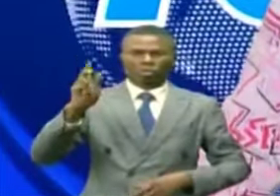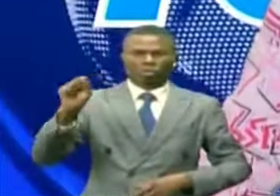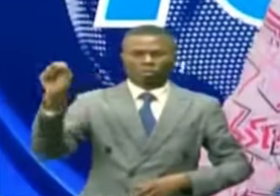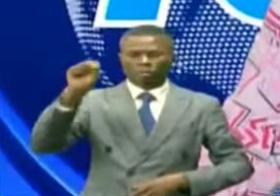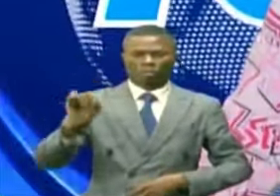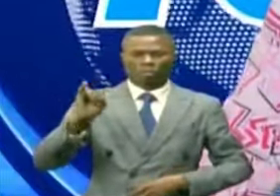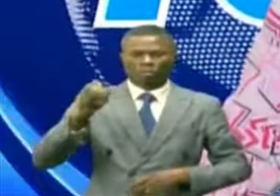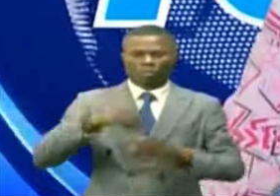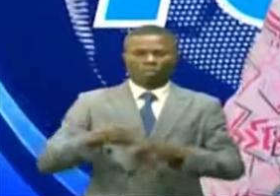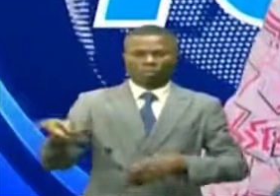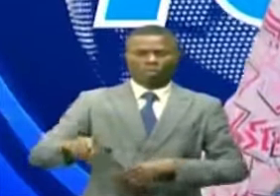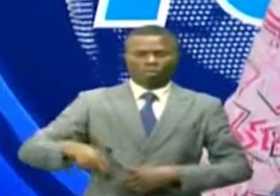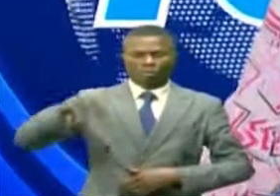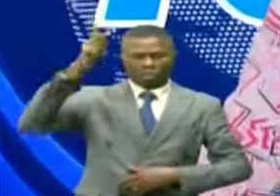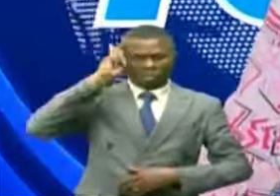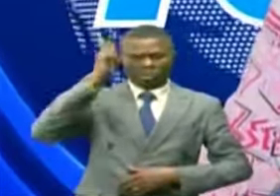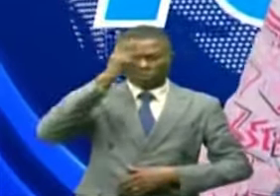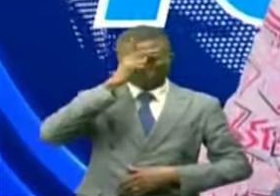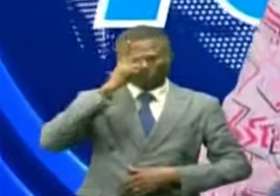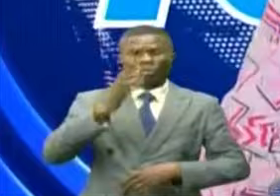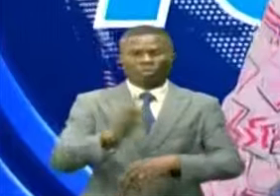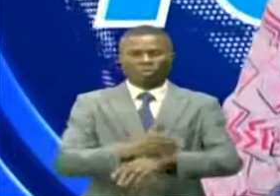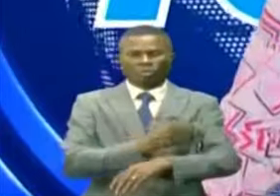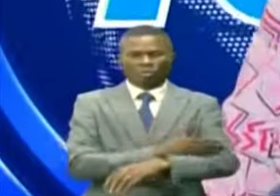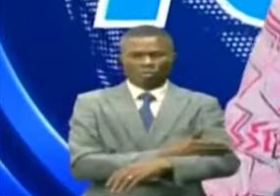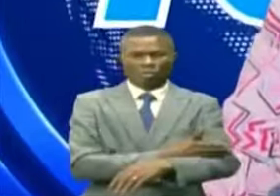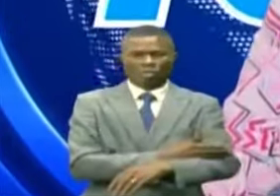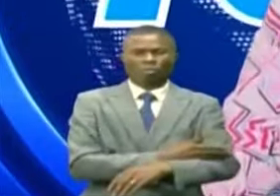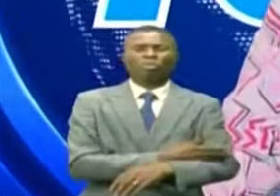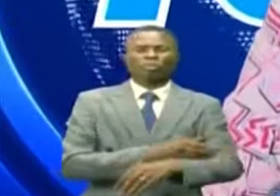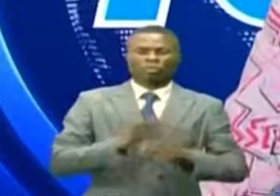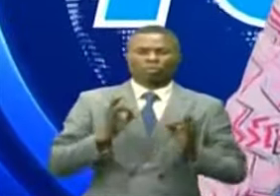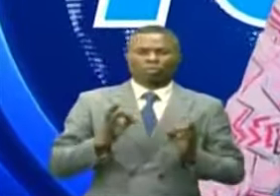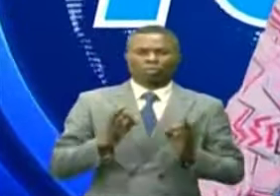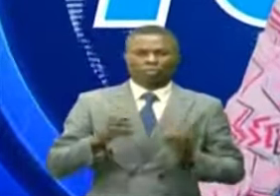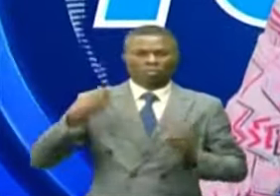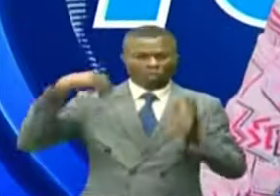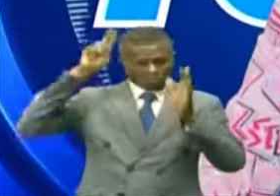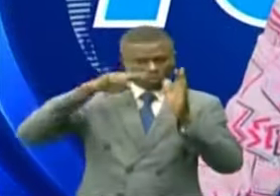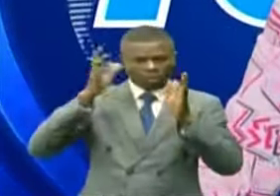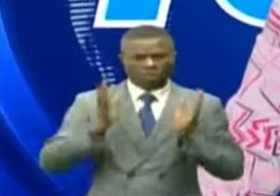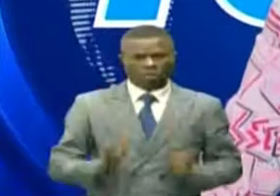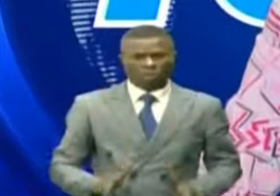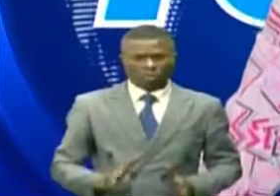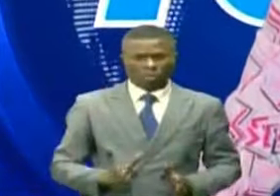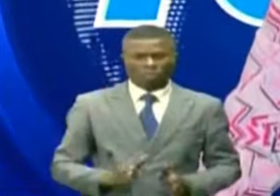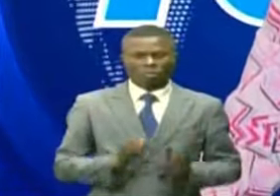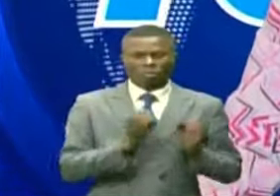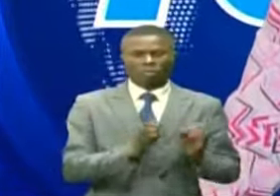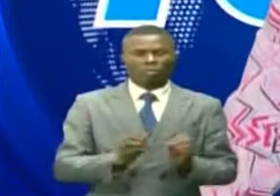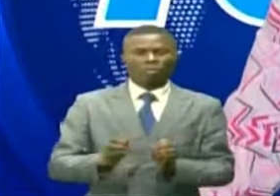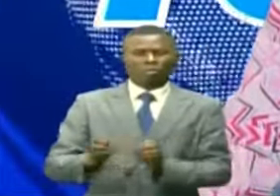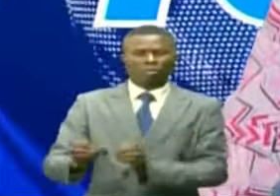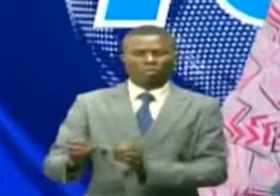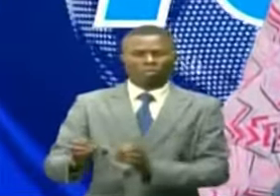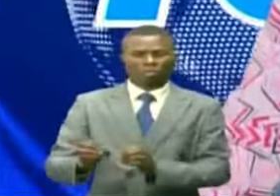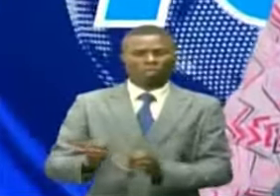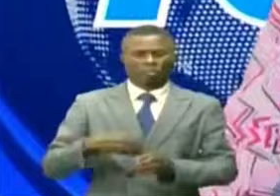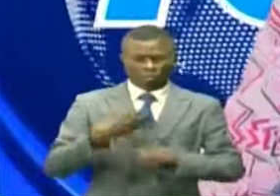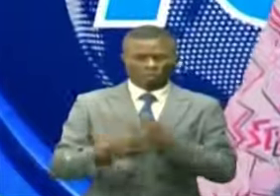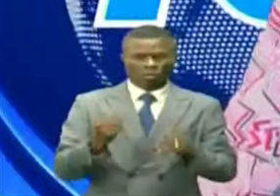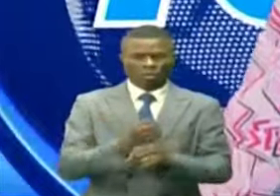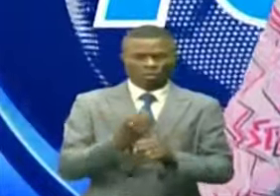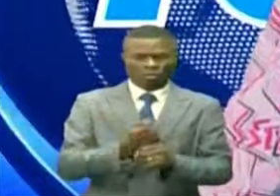okatanga sont entrés dans une autre phase le gouverneur a présidé aux travaux